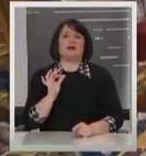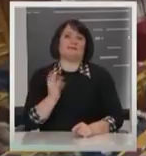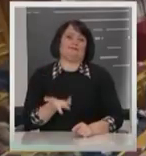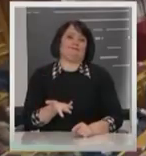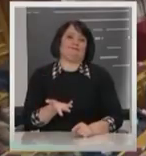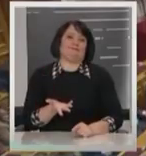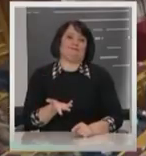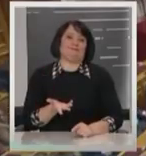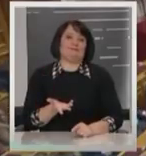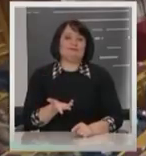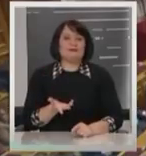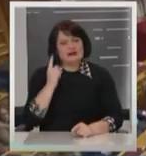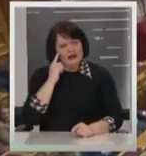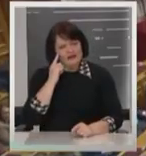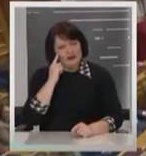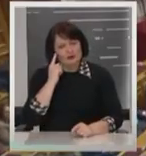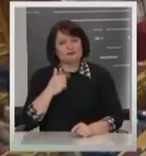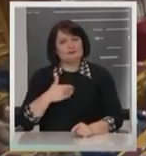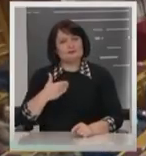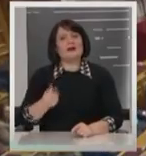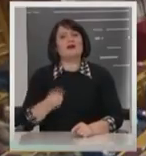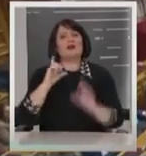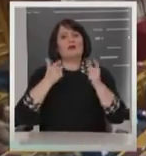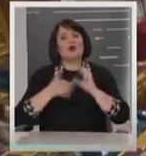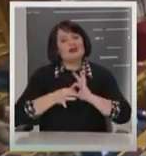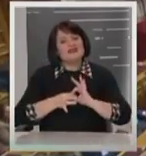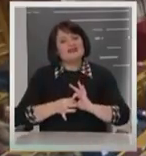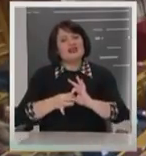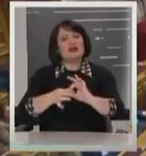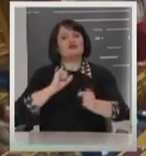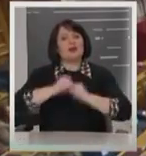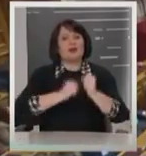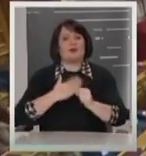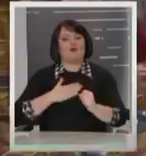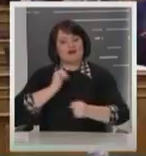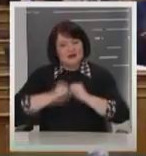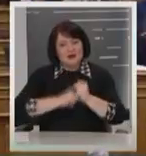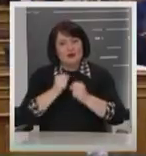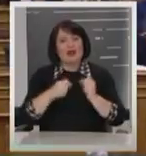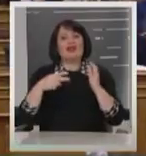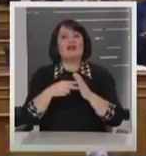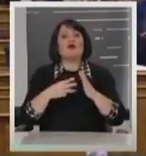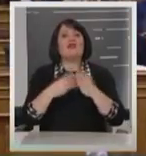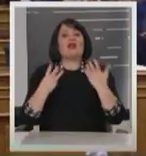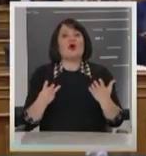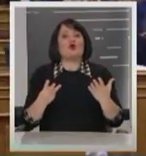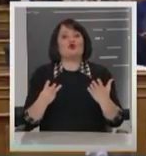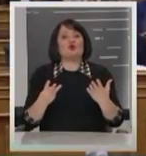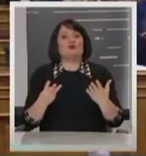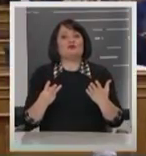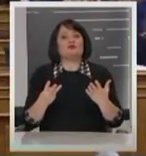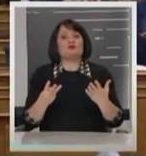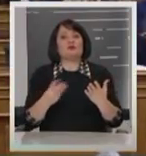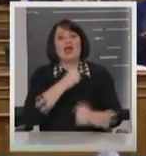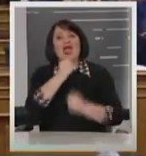καταλαβαίνω. Λοιπόν, συνεχίζει λοιπόν η Νέα Δημοκρατία το δικό της αγώνα, ώστε το 2018 να είναι το